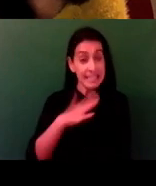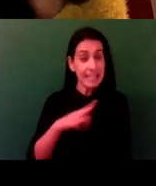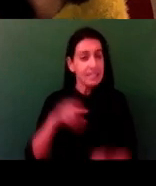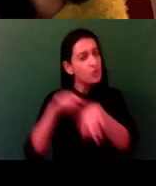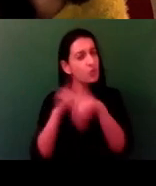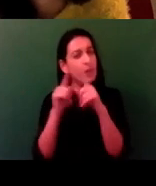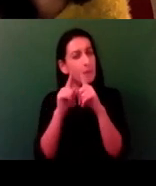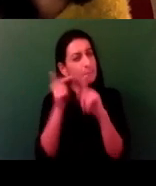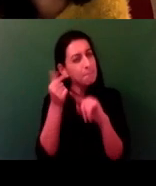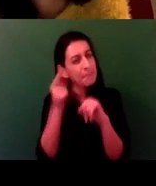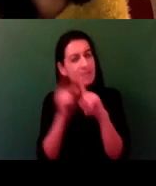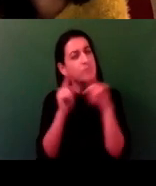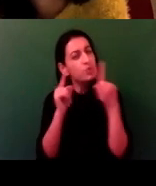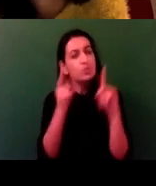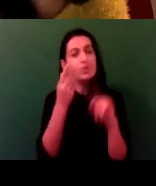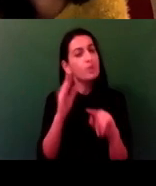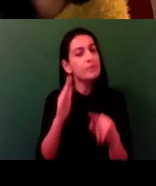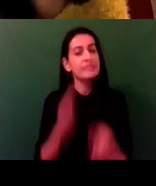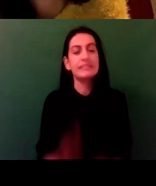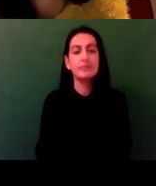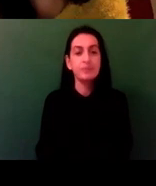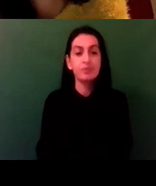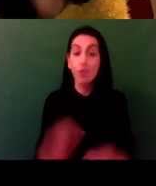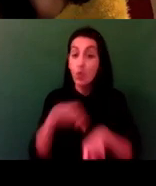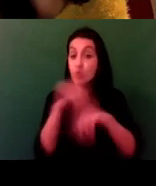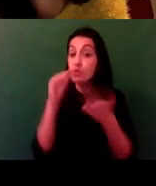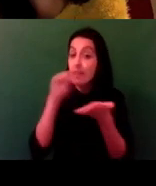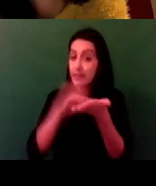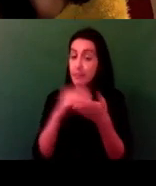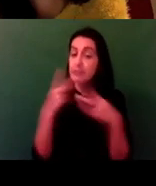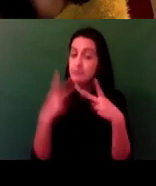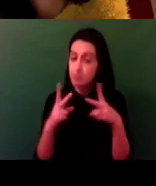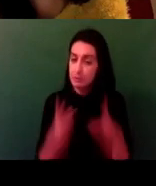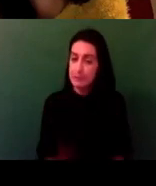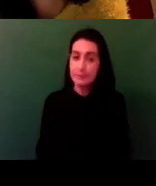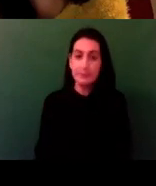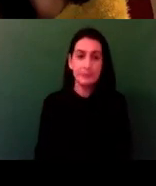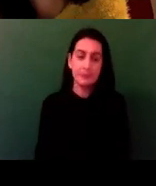sonra biraz bu meseleyi bütün boyutlarıyla konuşabiliriz.